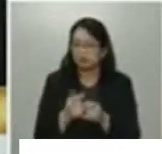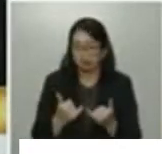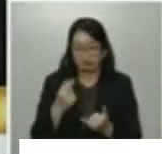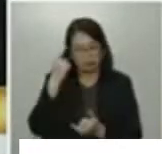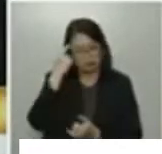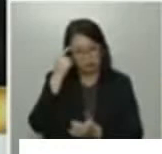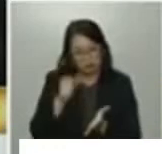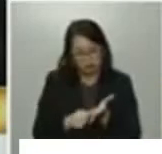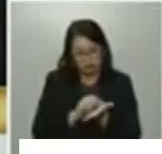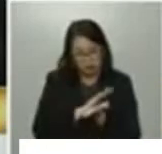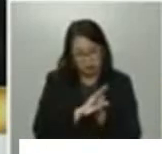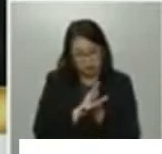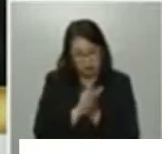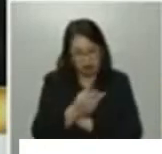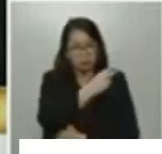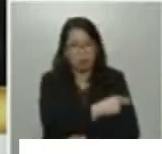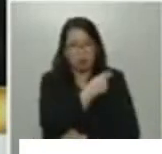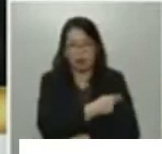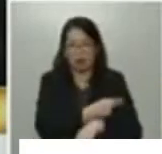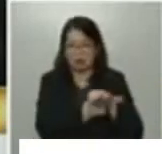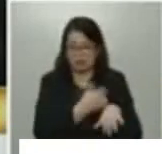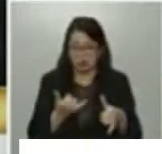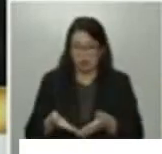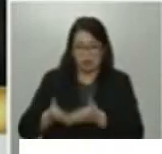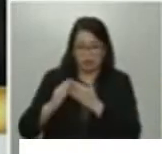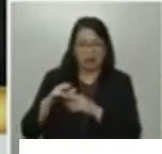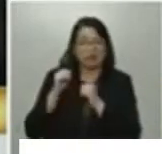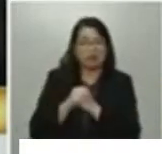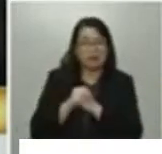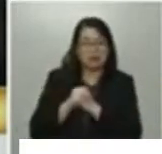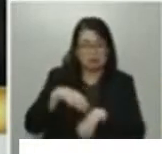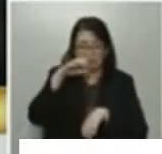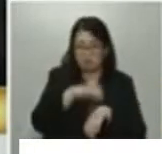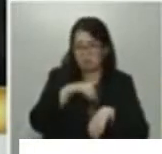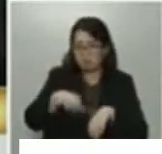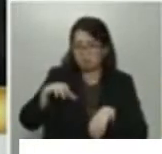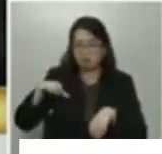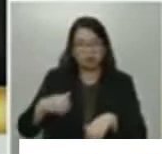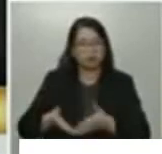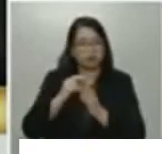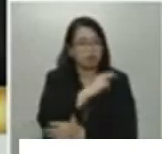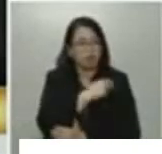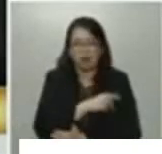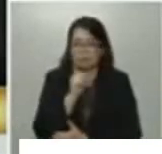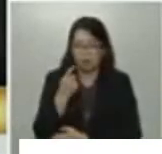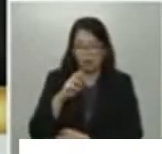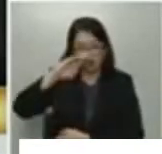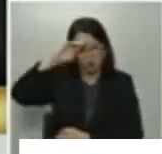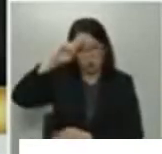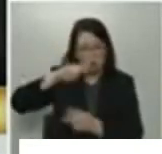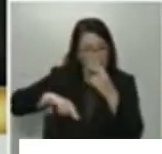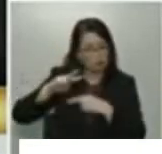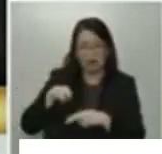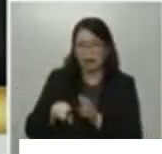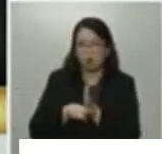งโรงพยาบาลประเทศจีนสร้างโรงพยาบาลเพิ่มขึ้นปรับโรงพยาบาลบางแห่งมารักษาโรคนี้อย่างเดียวครับประเทศไทย